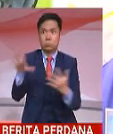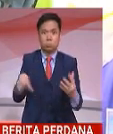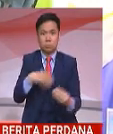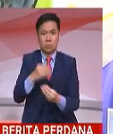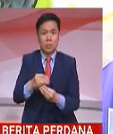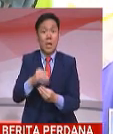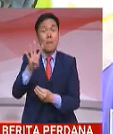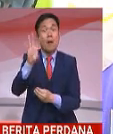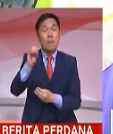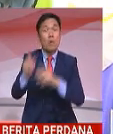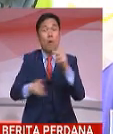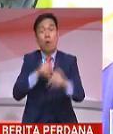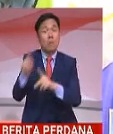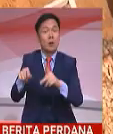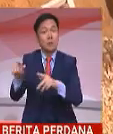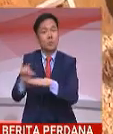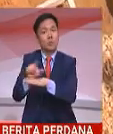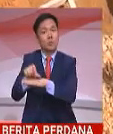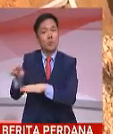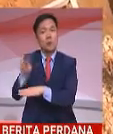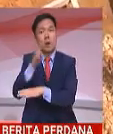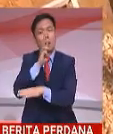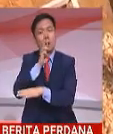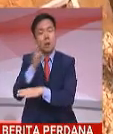berjumlah 40 orang kesemuanya.